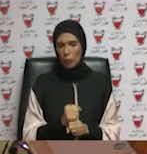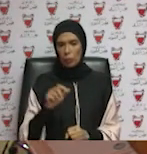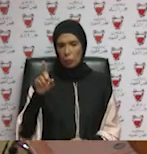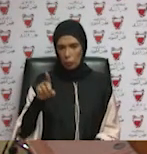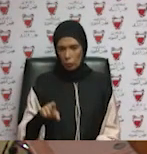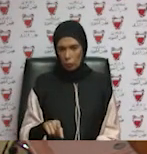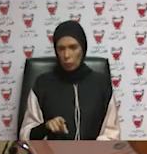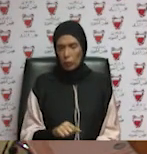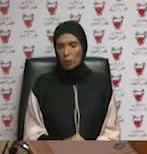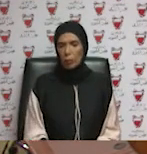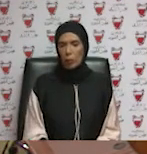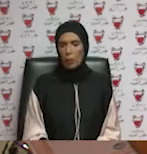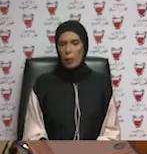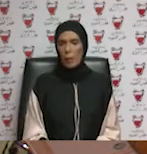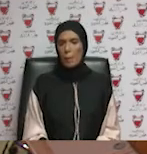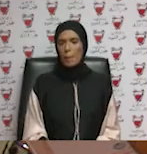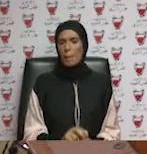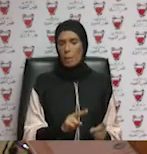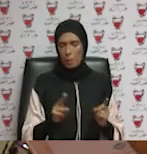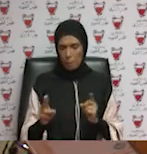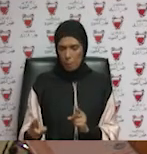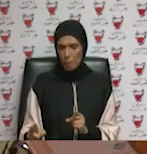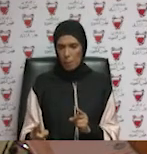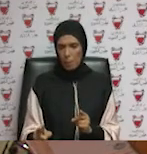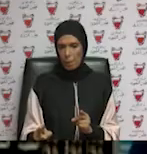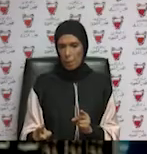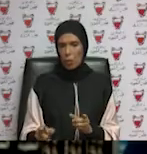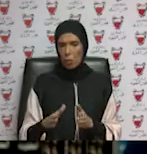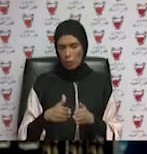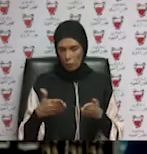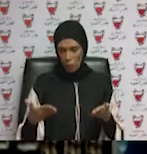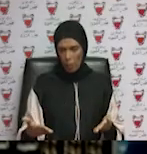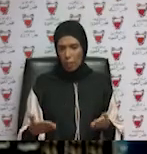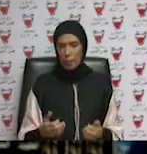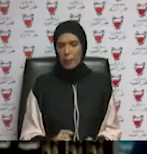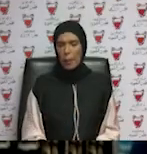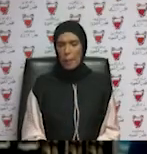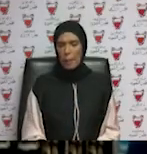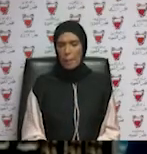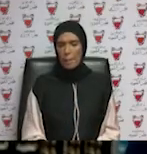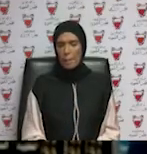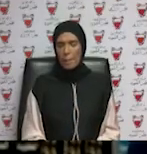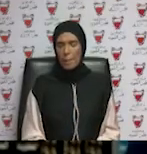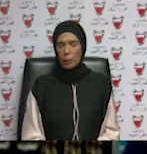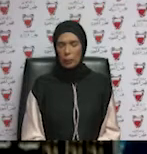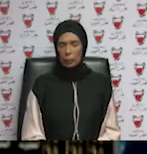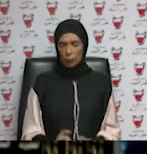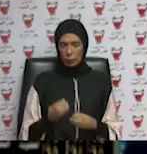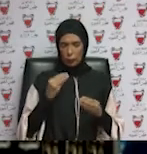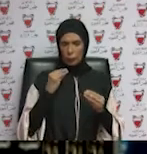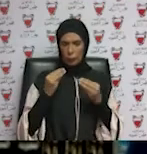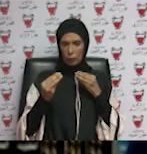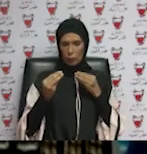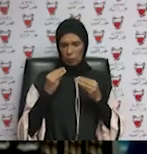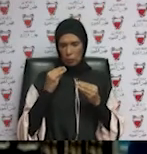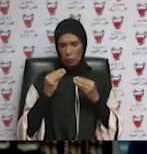ستكون موجودة في المضبطة مثل ما تفضل الأستاذ بسام بن محمد. الأهم هو عندما نناقش